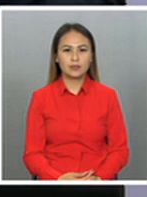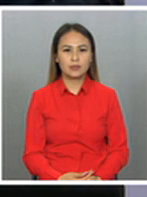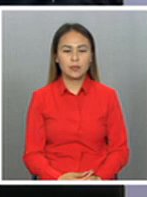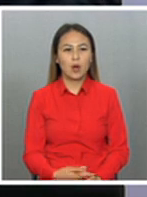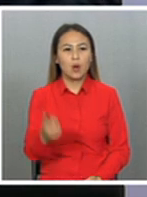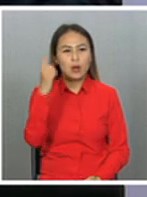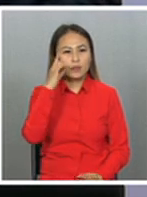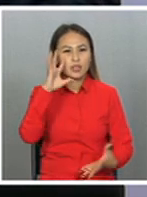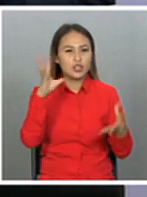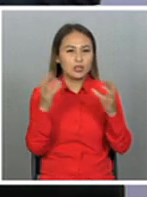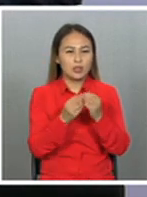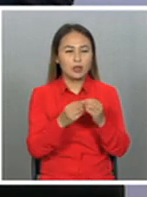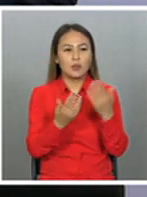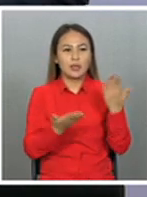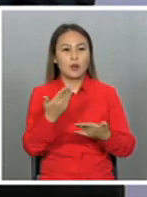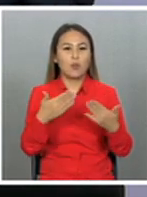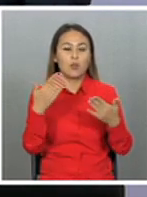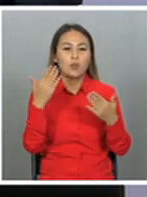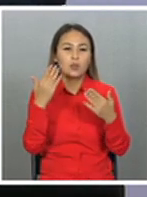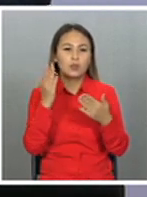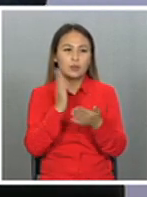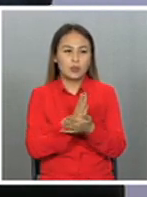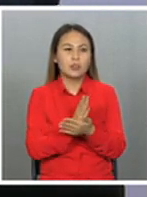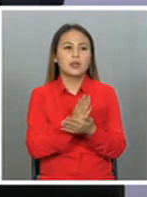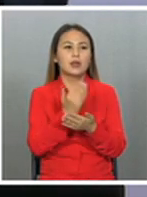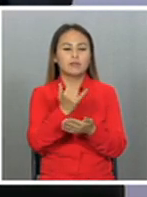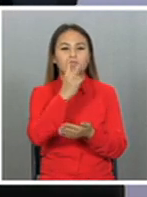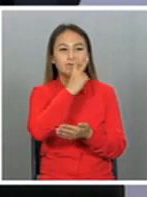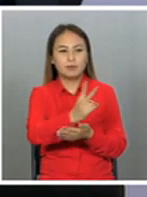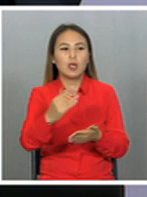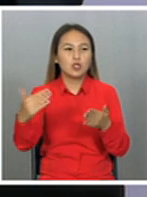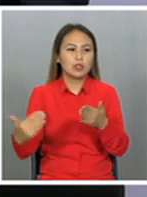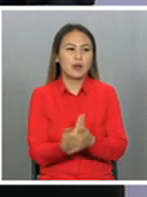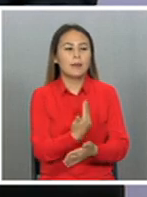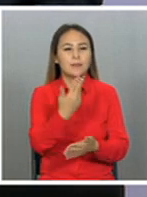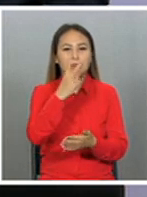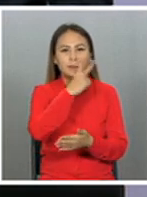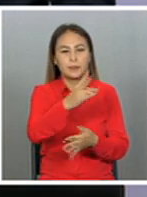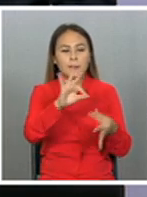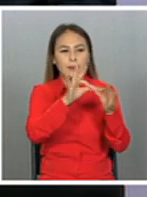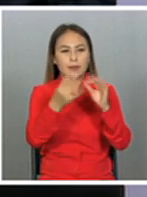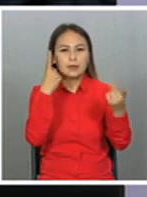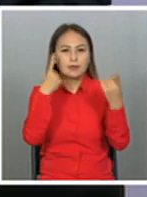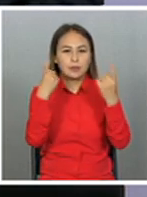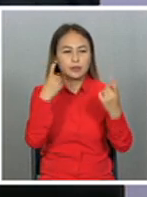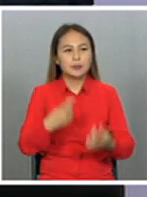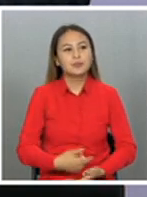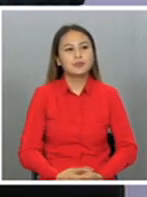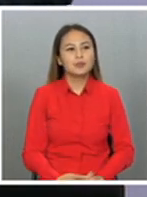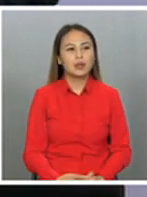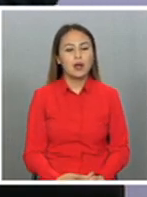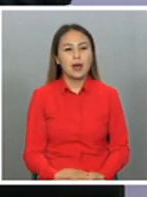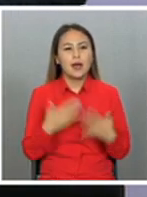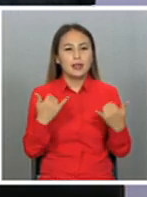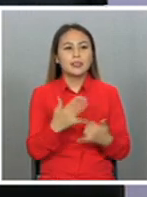Ойларымызды жинақтап алған болсақ, онда бір сәт жаңа мәліметтерге назар аударайық.